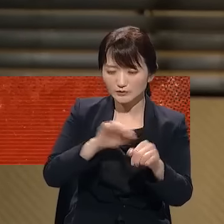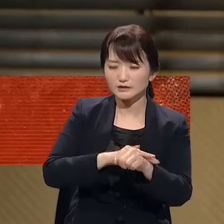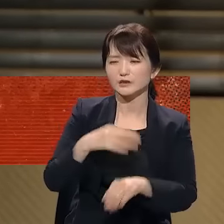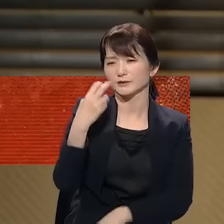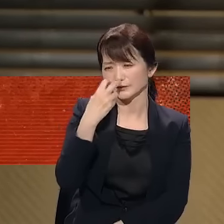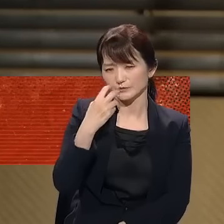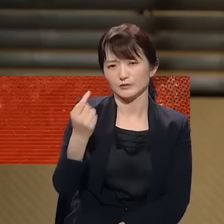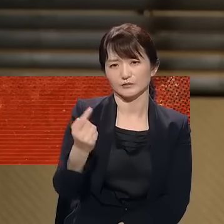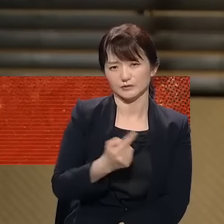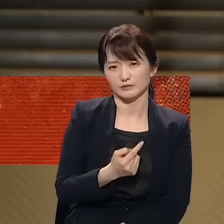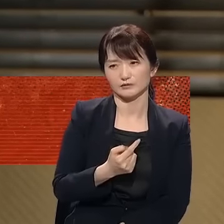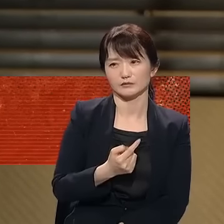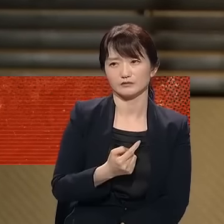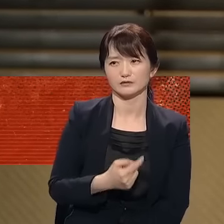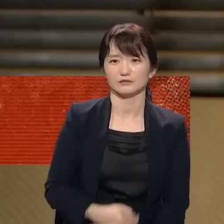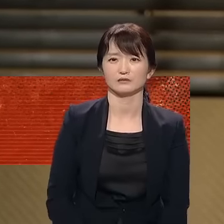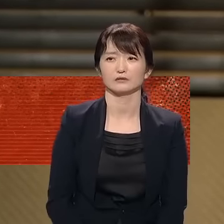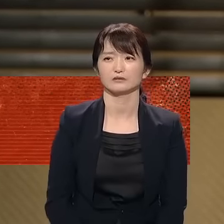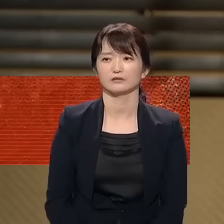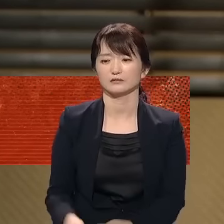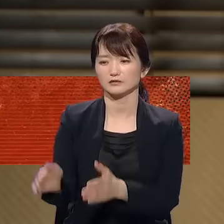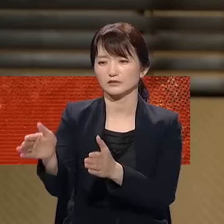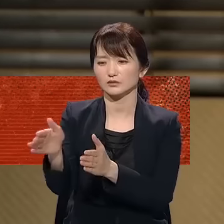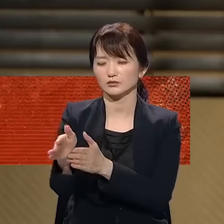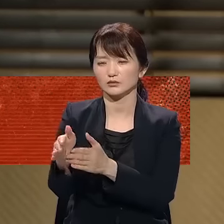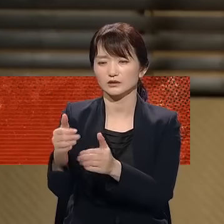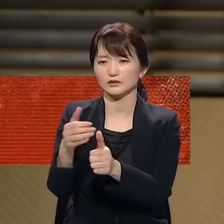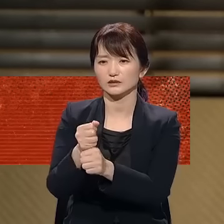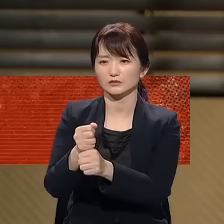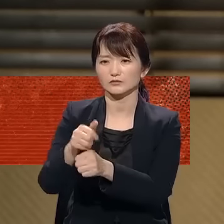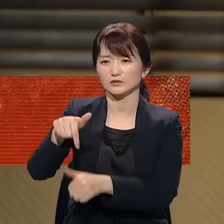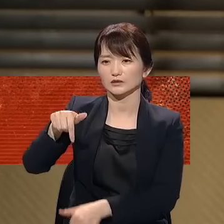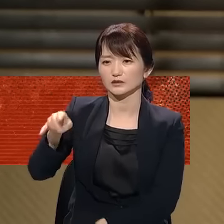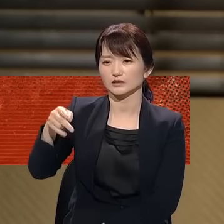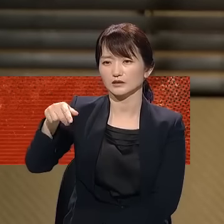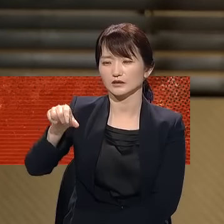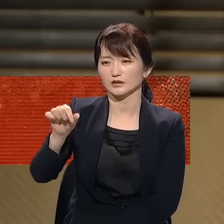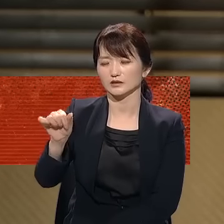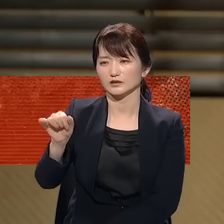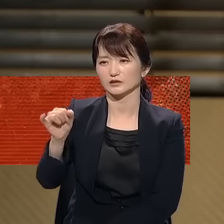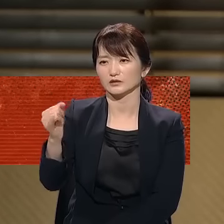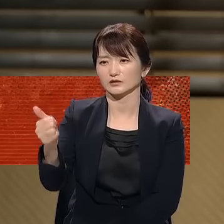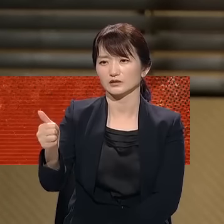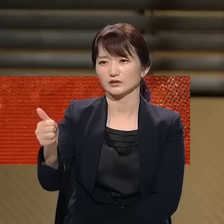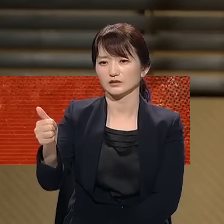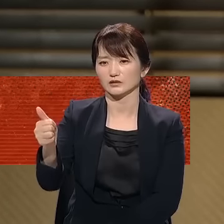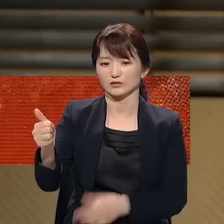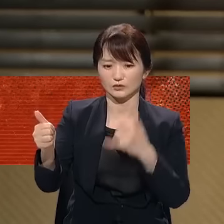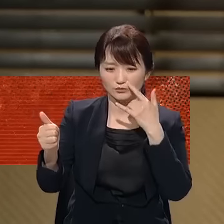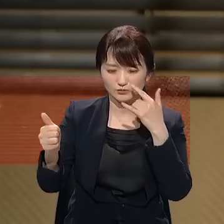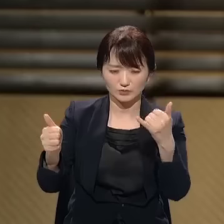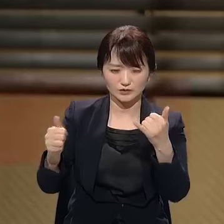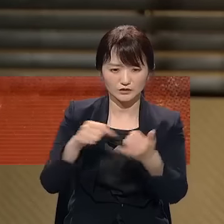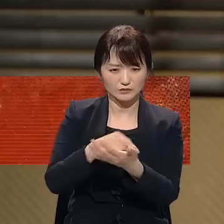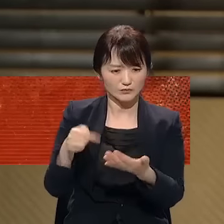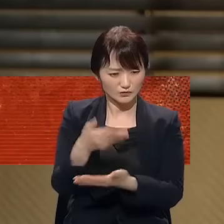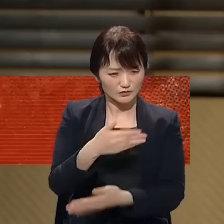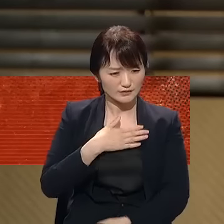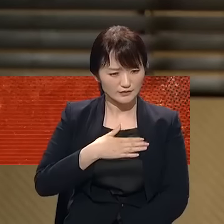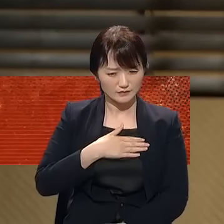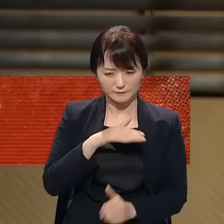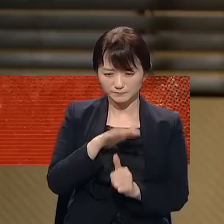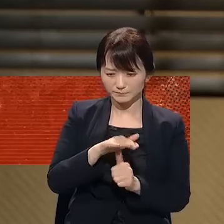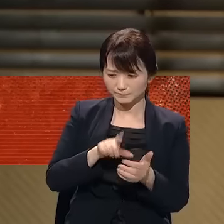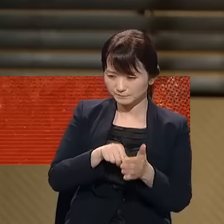왔는데 와서 보니까이 여촌 계장이 자기 부모님들한테 좀 부익 주고 있다는 걸 알게 됐다 거예요 근데 어렸을 때부터